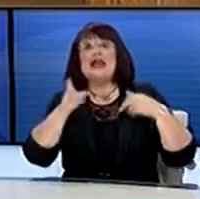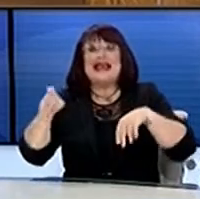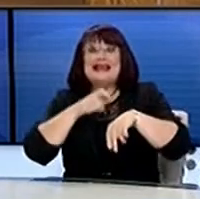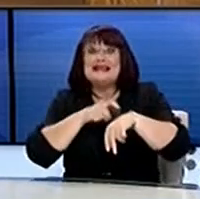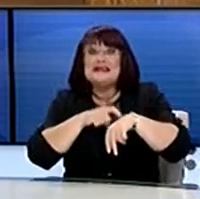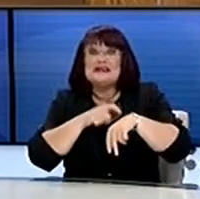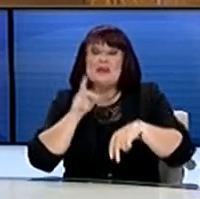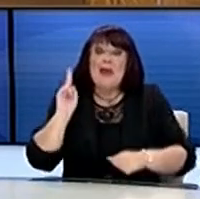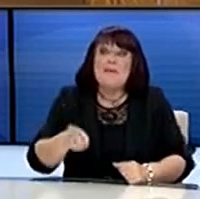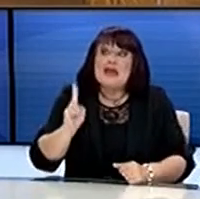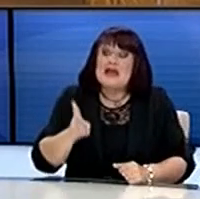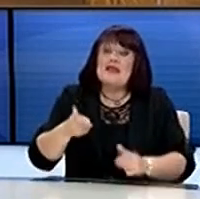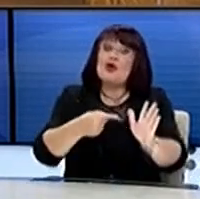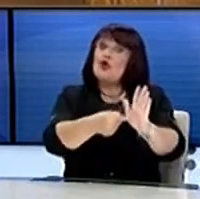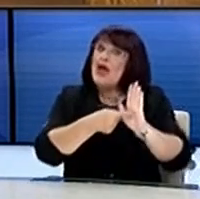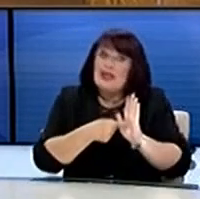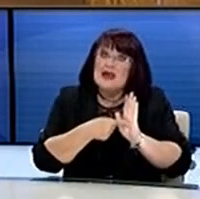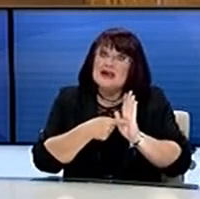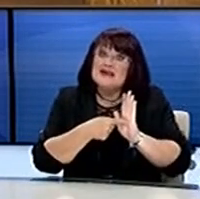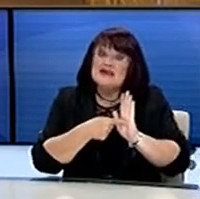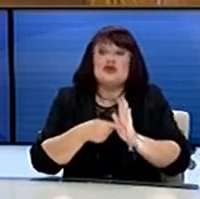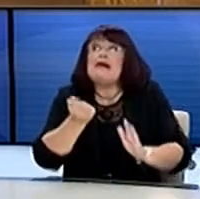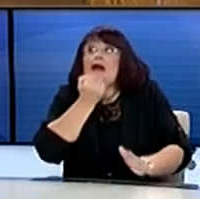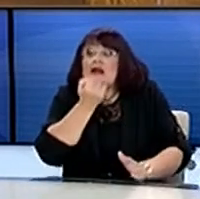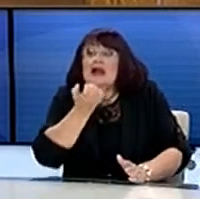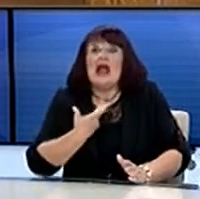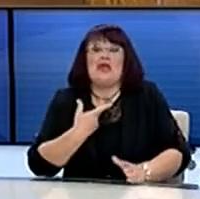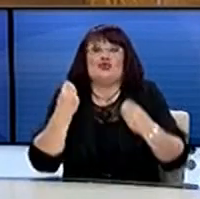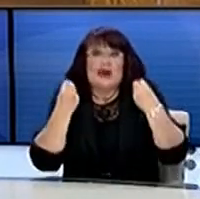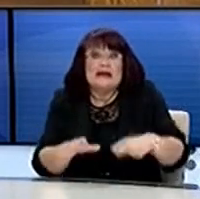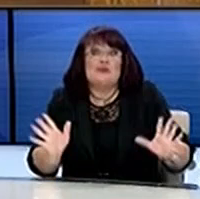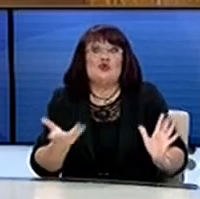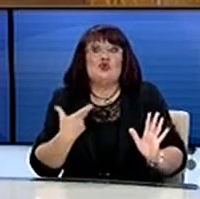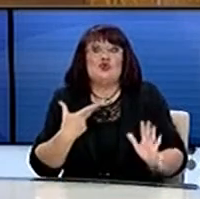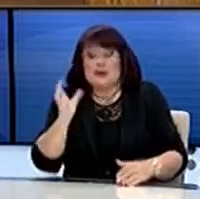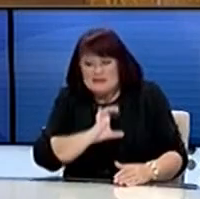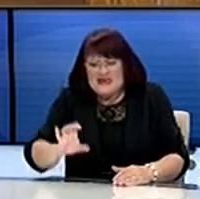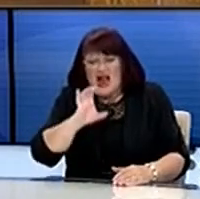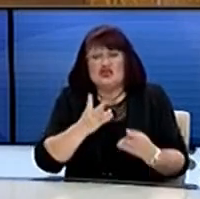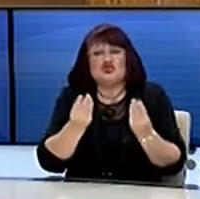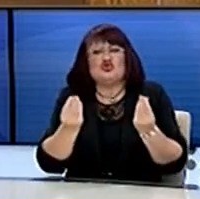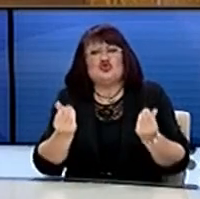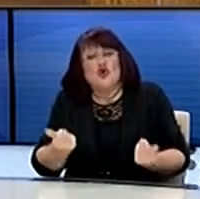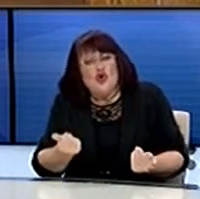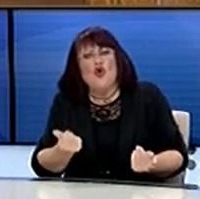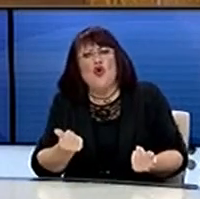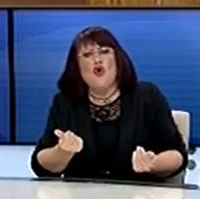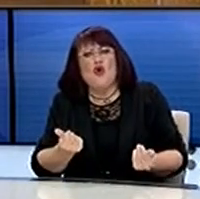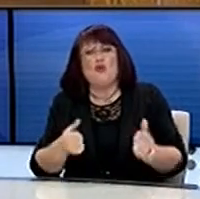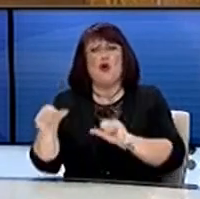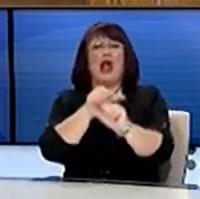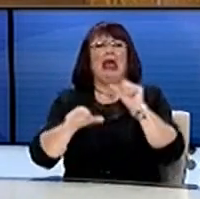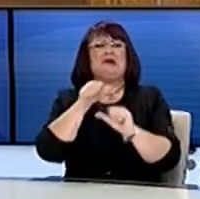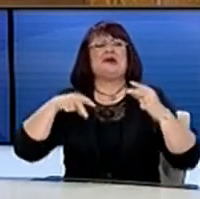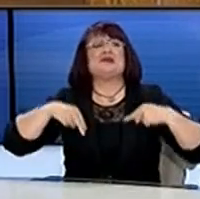κρίσης να δείξετε ότι καταλαβαίνετε τι δεν πήγε καλά και αναζητείτε, μαθαίνω, διέξοδο σε